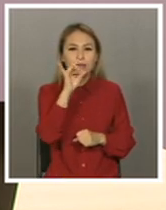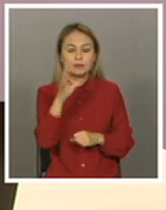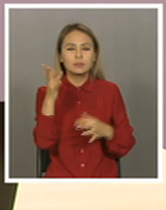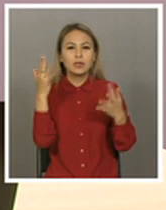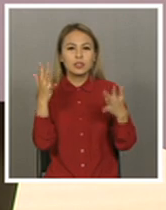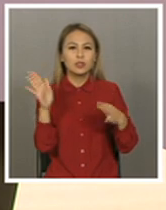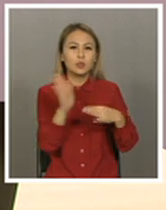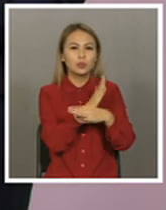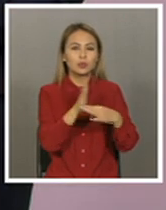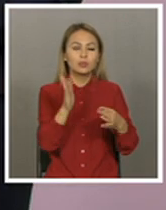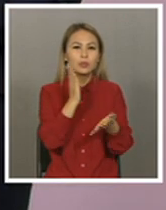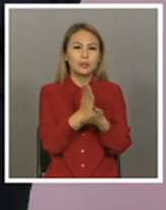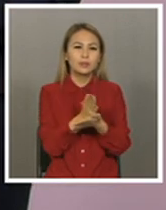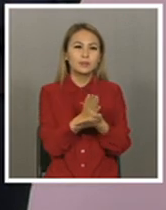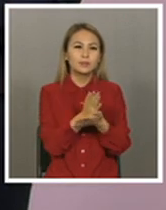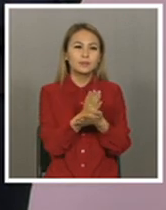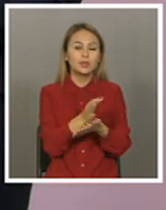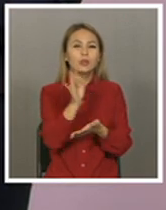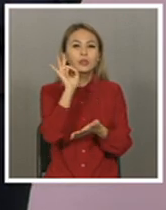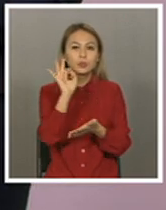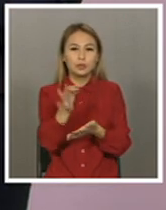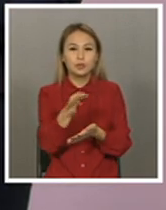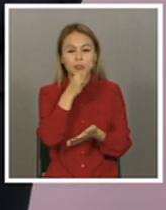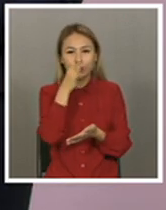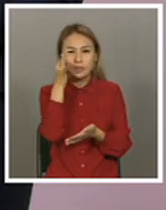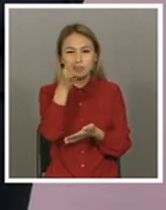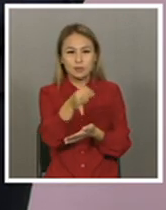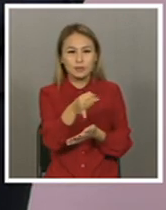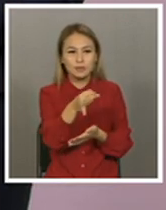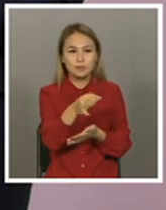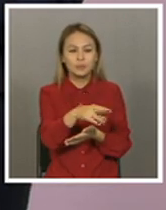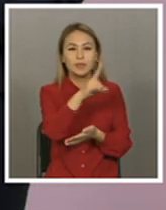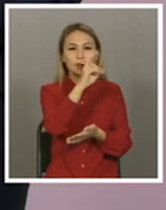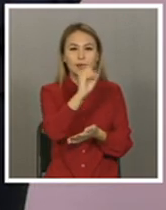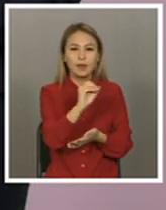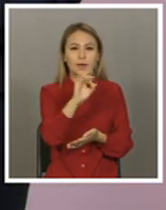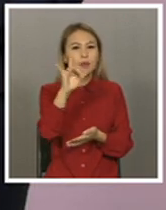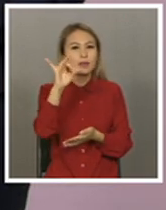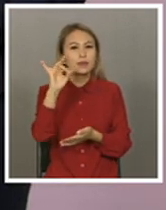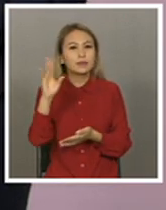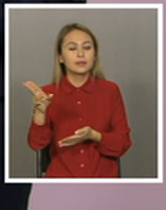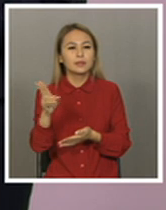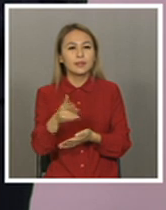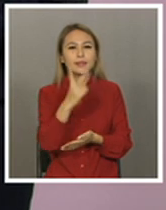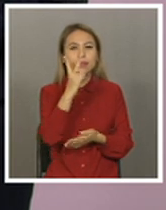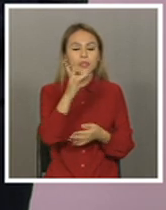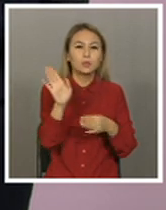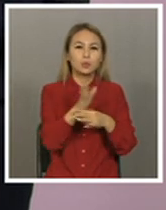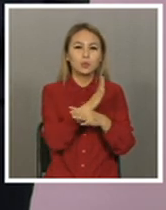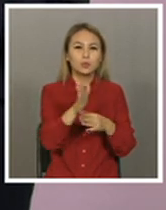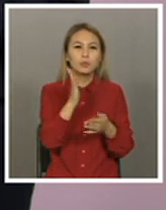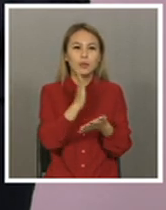бар? Дұрыс айтасыңдар, балалар. Керік. Екі буын бар.